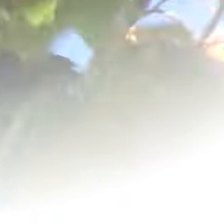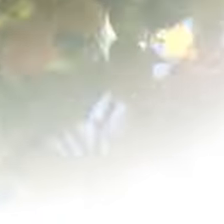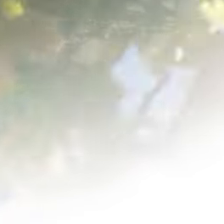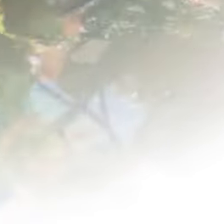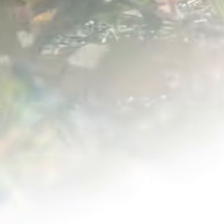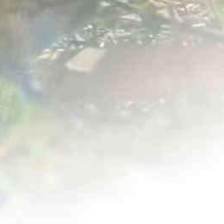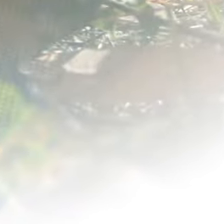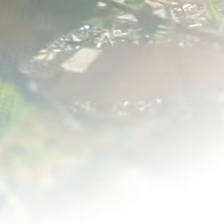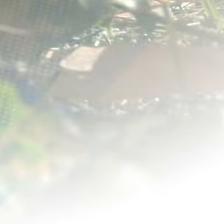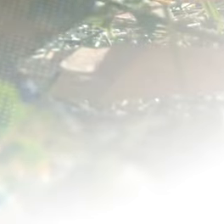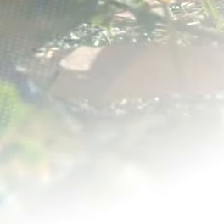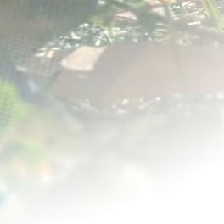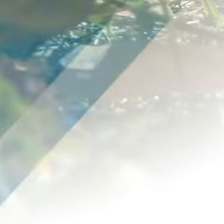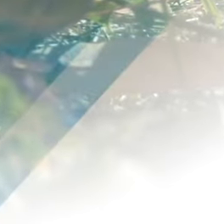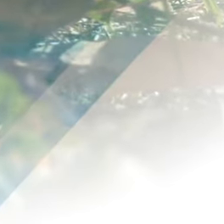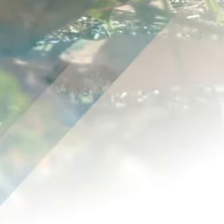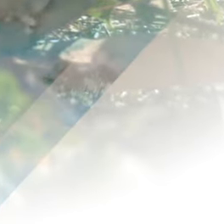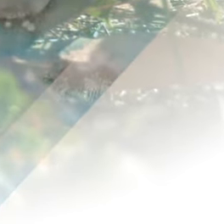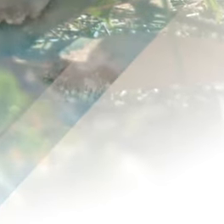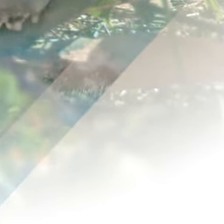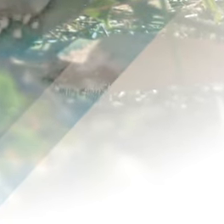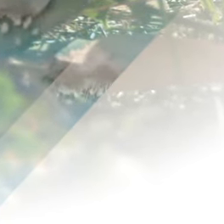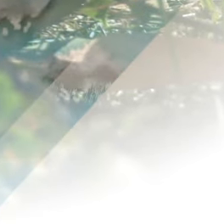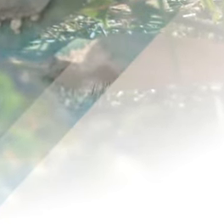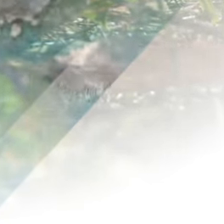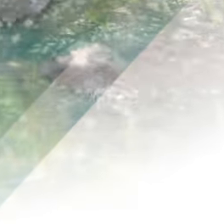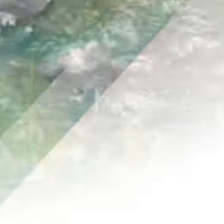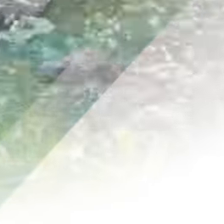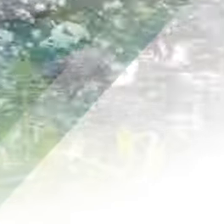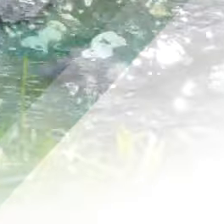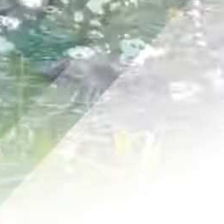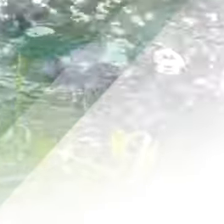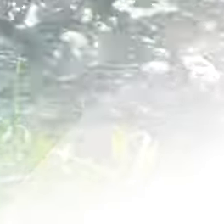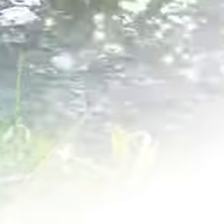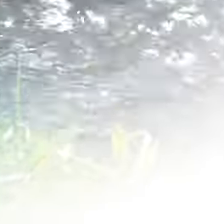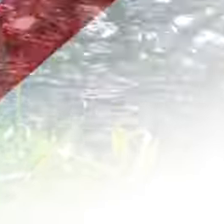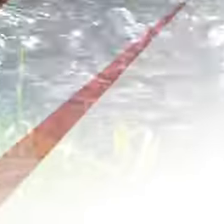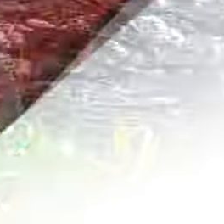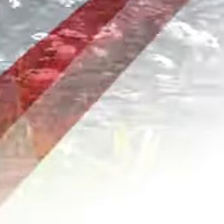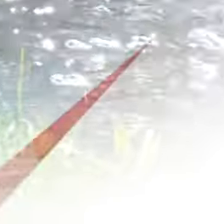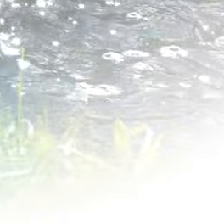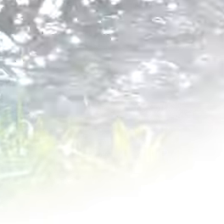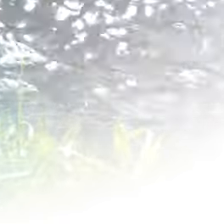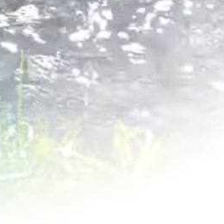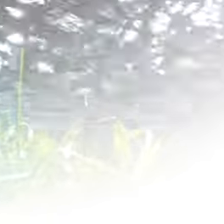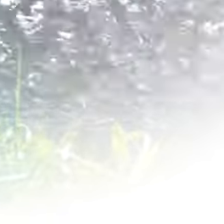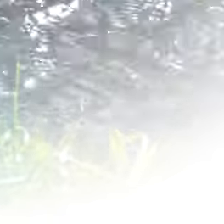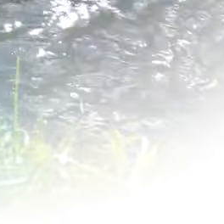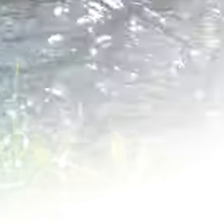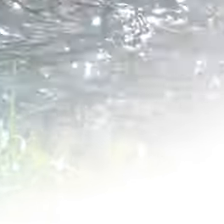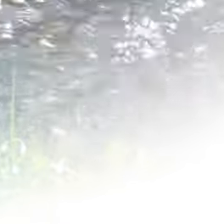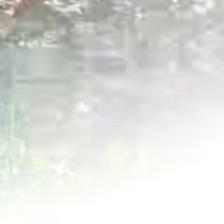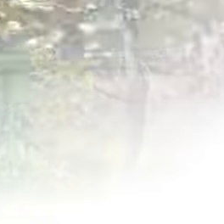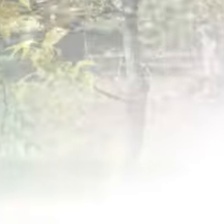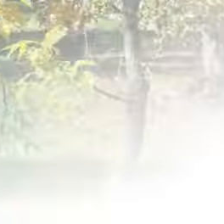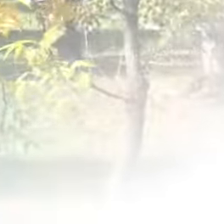22 хвіліны пачынаецца 14 дзень месяцовага цыклу. Чацвер будзе даволі станоўчым,